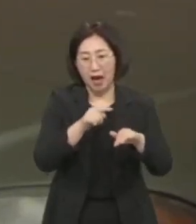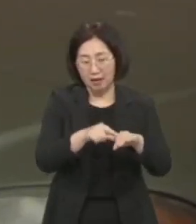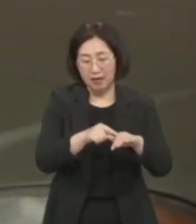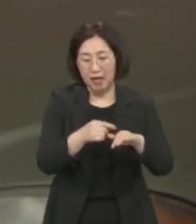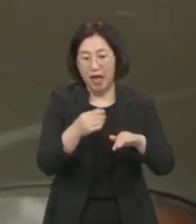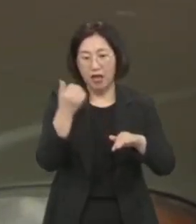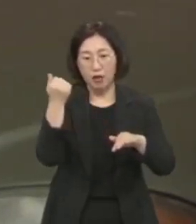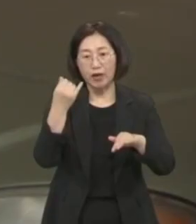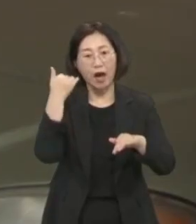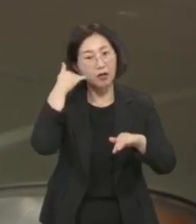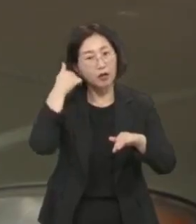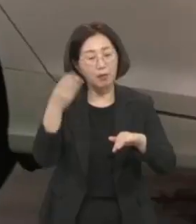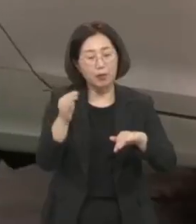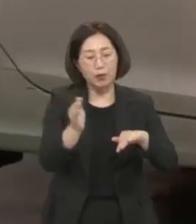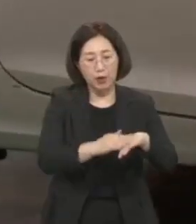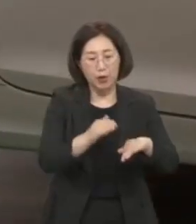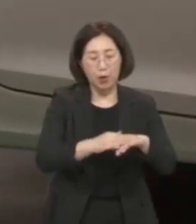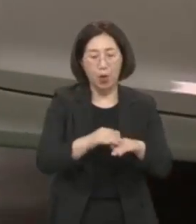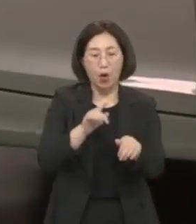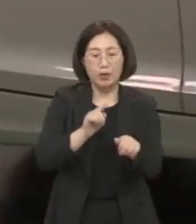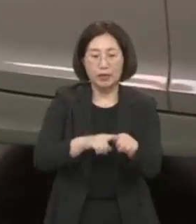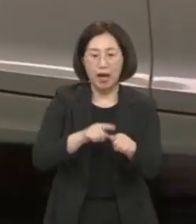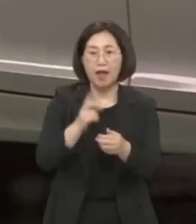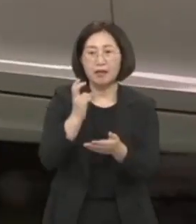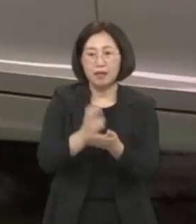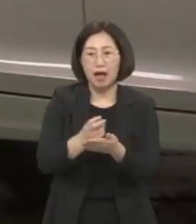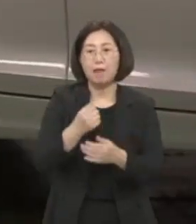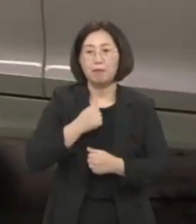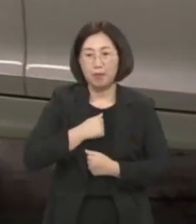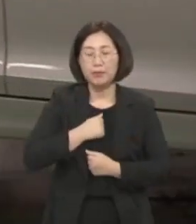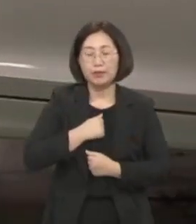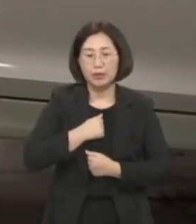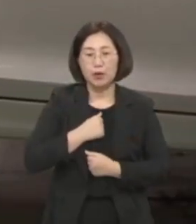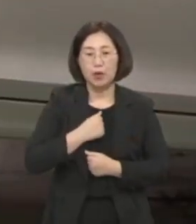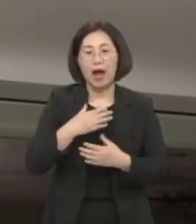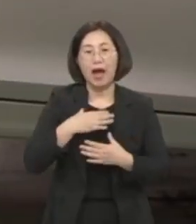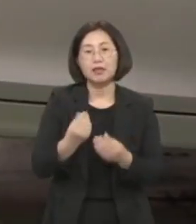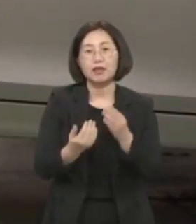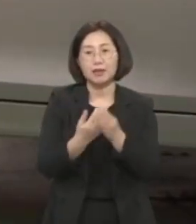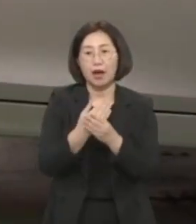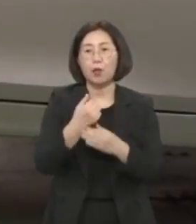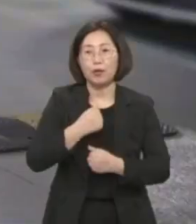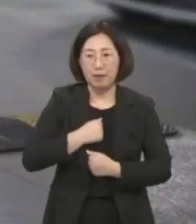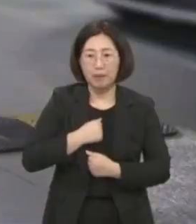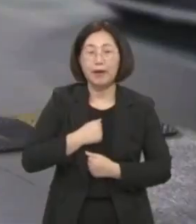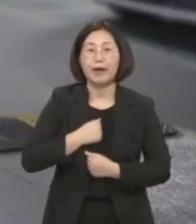주차 시간 및 시설물 이용수칙을 준수 안전사고 예방 등의 유의해야 합니다